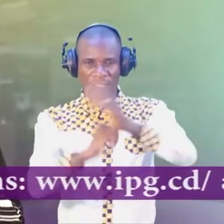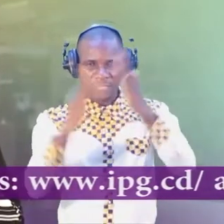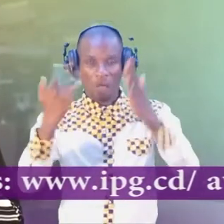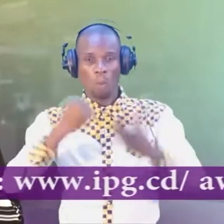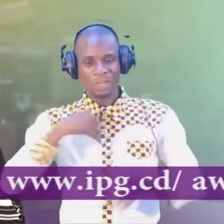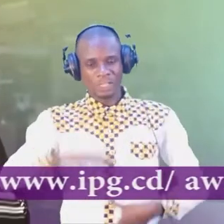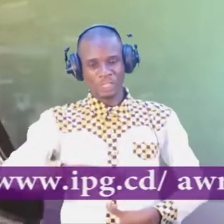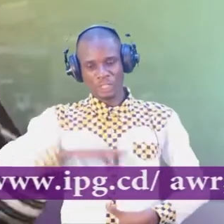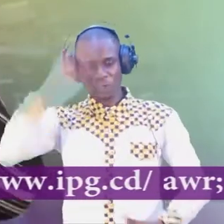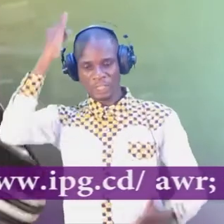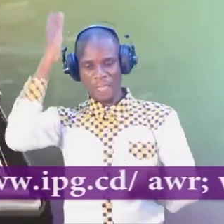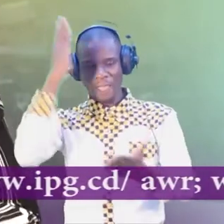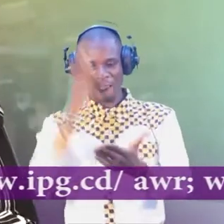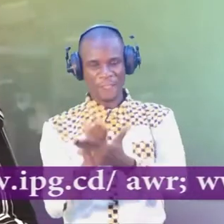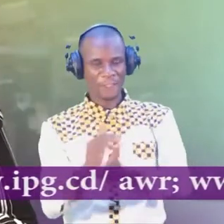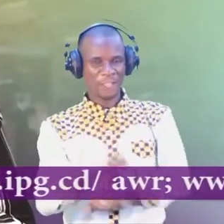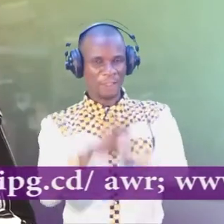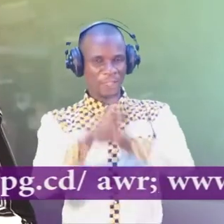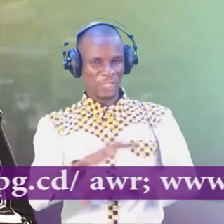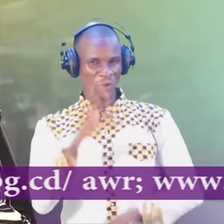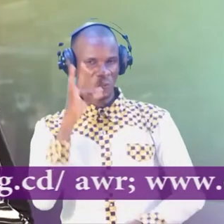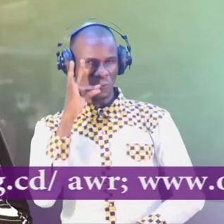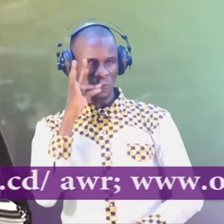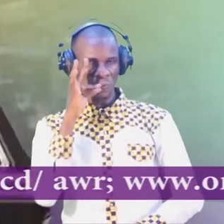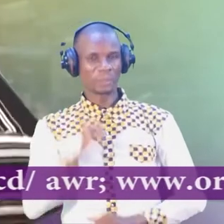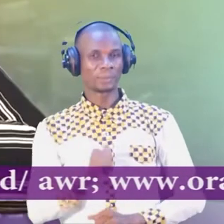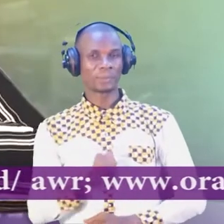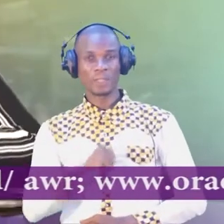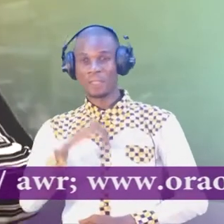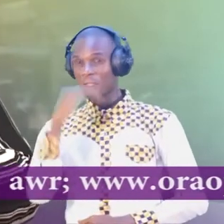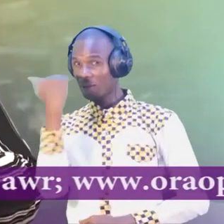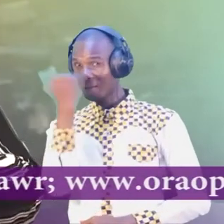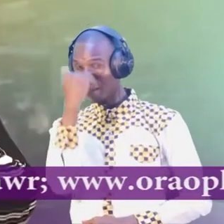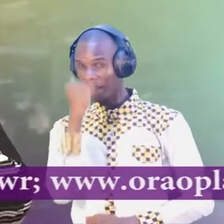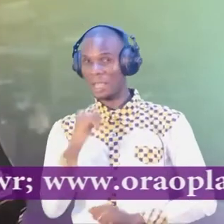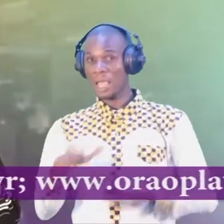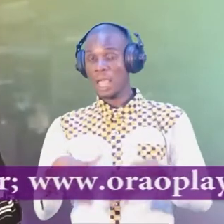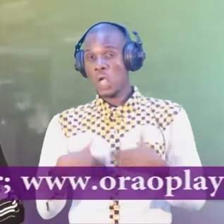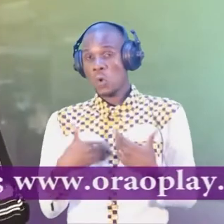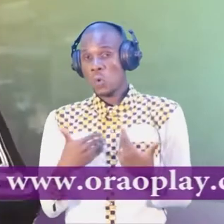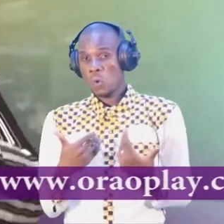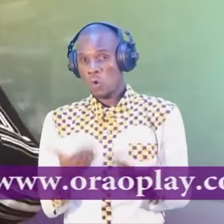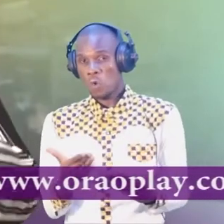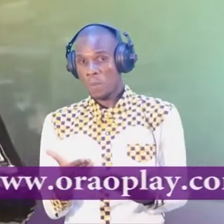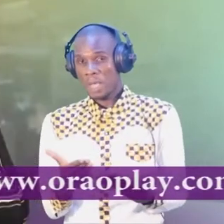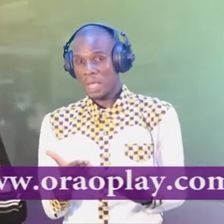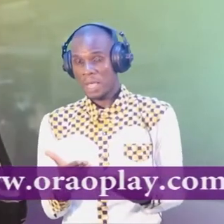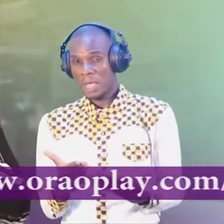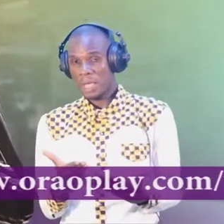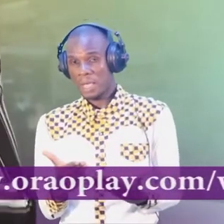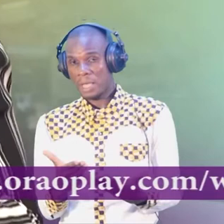maji. Na pia unatumia maji kwa nje. Unajua ngozi ya mvuta sigara